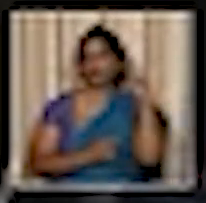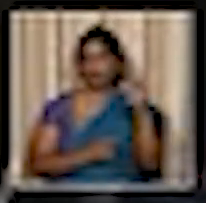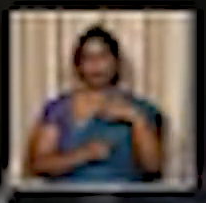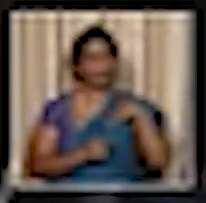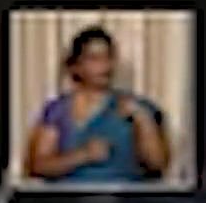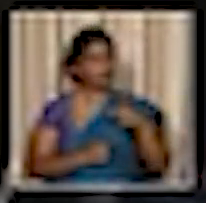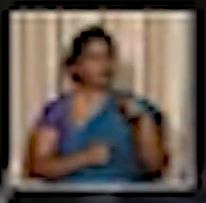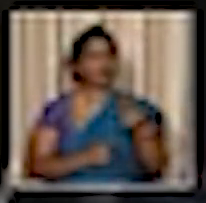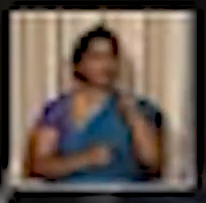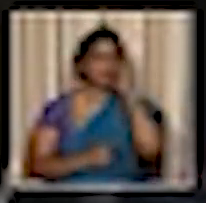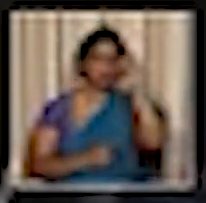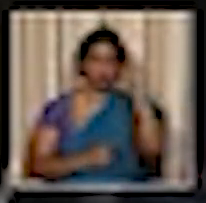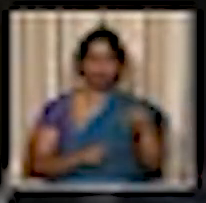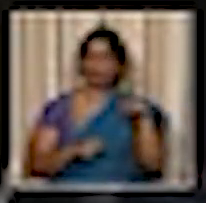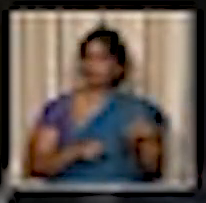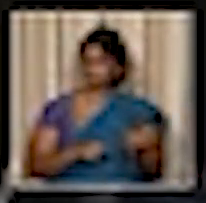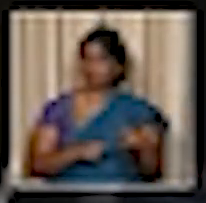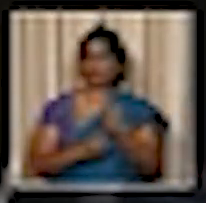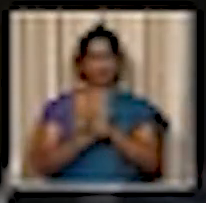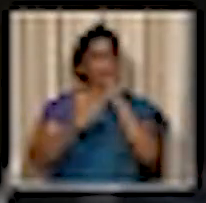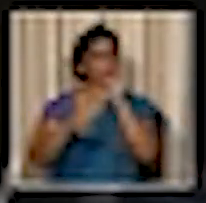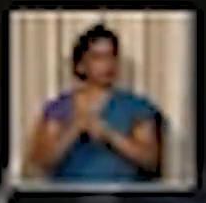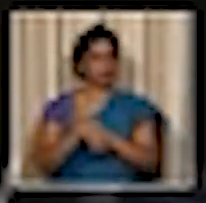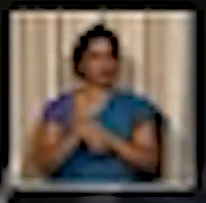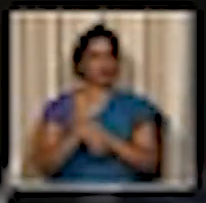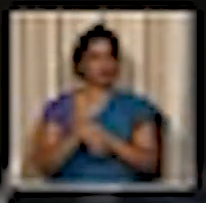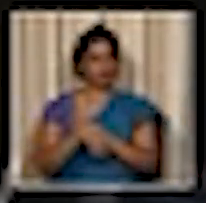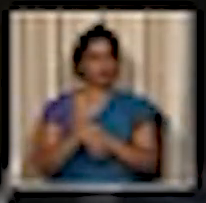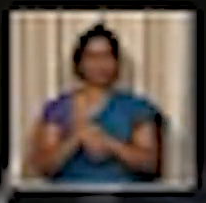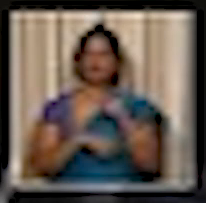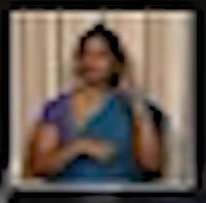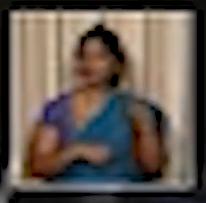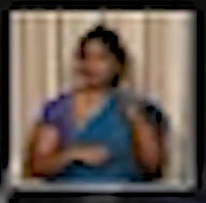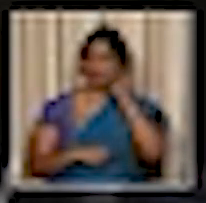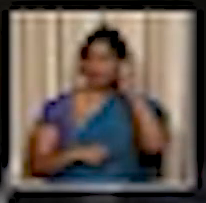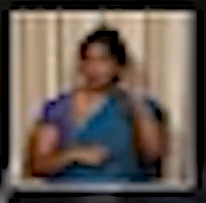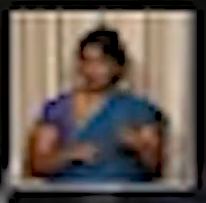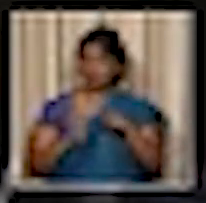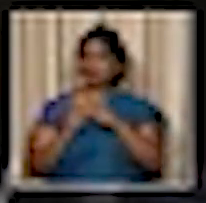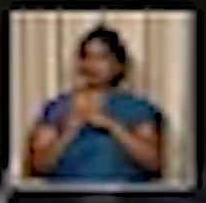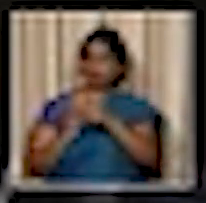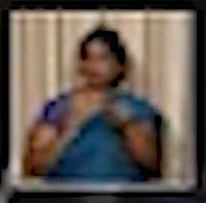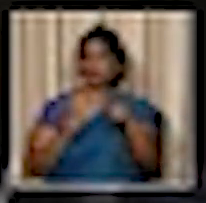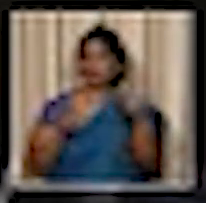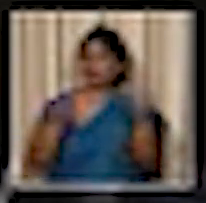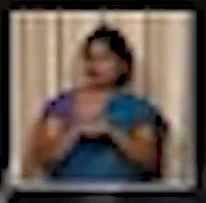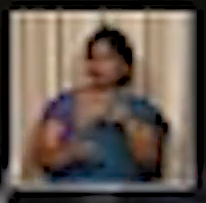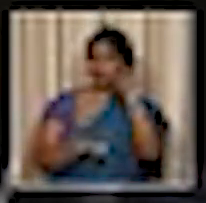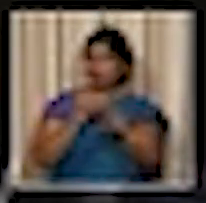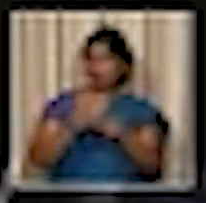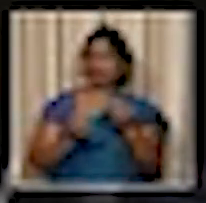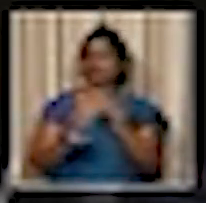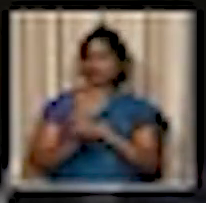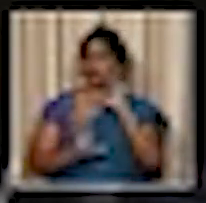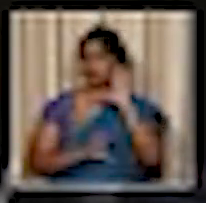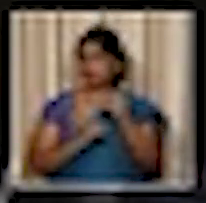මූලික සැකකරුවෙක් මේ වන විට අත්අඩංගුවට අරගෙන තිබෙනවා. ඒ සැකකරු හරහා මීට දායක වෙච්ච උදවියගේ තවත්